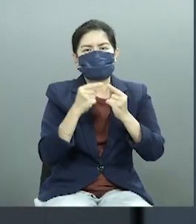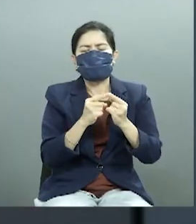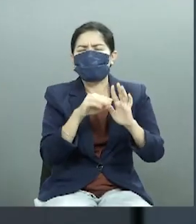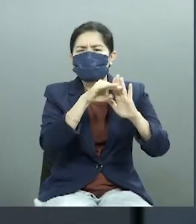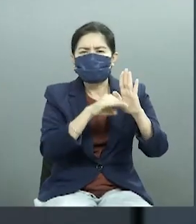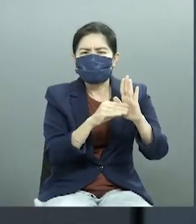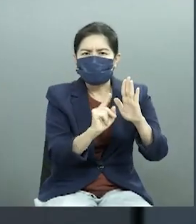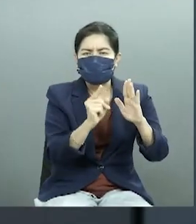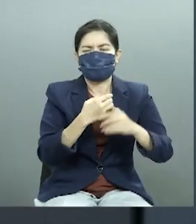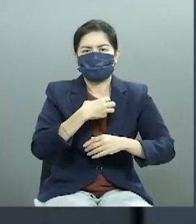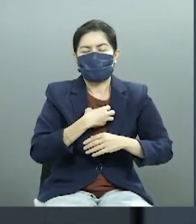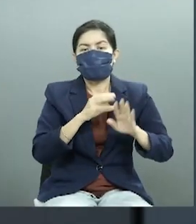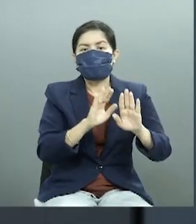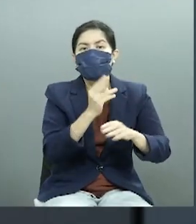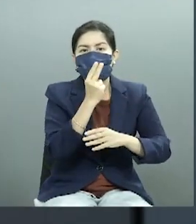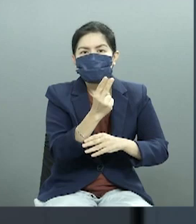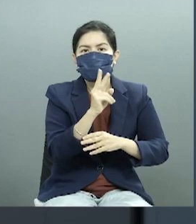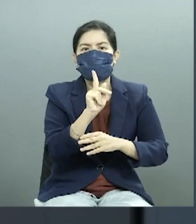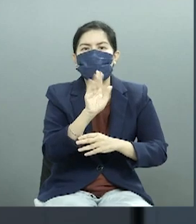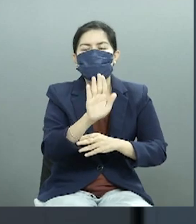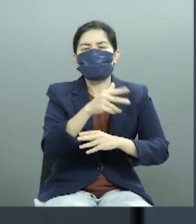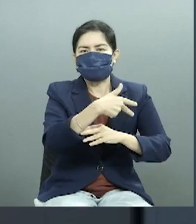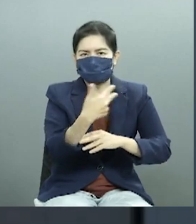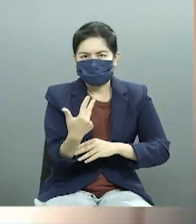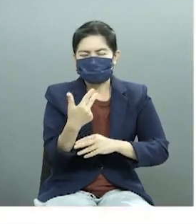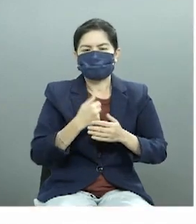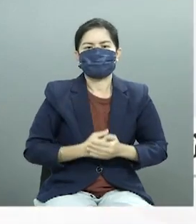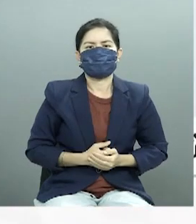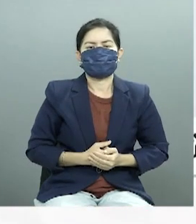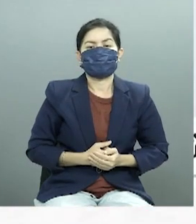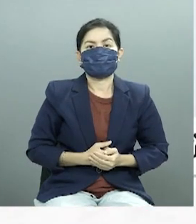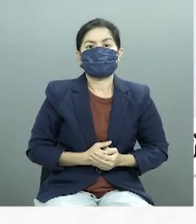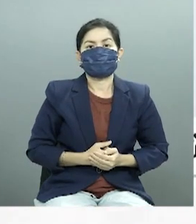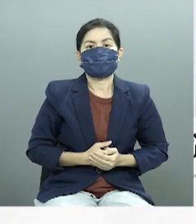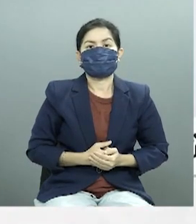ดตามข่าวของไทย PBS ต่อไปเรื่อยๆนะคะขอบคุณค่ะ